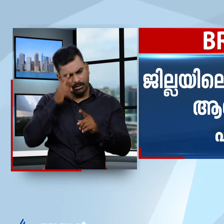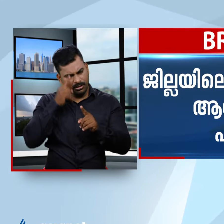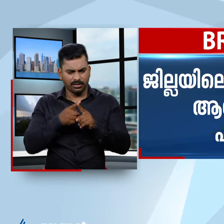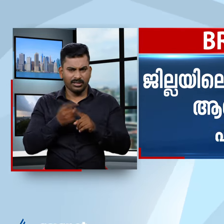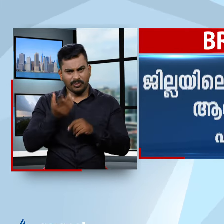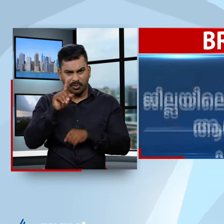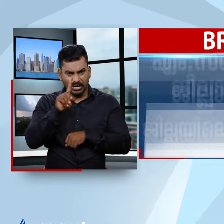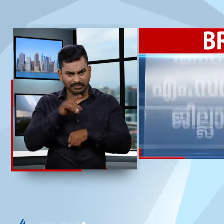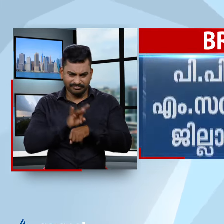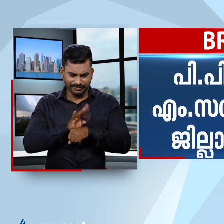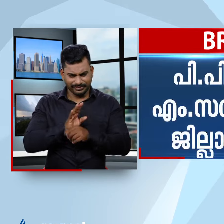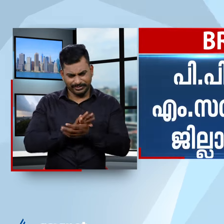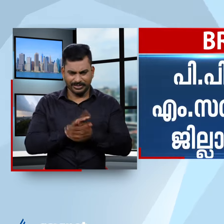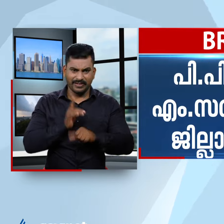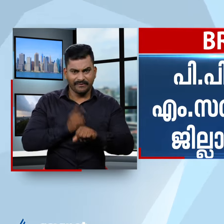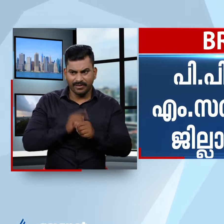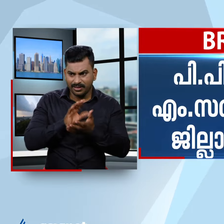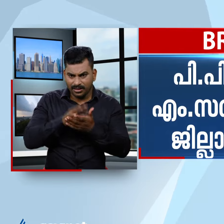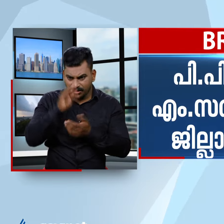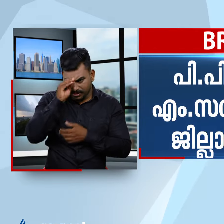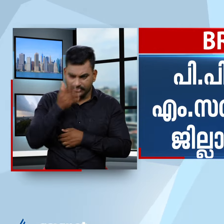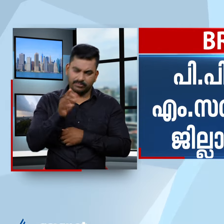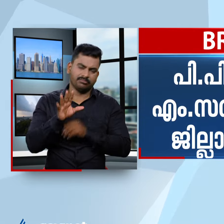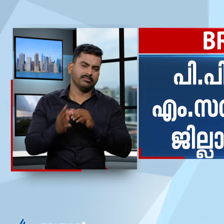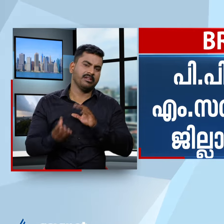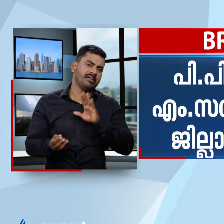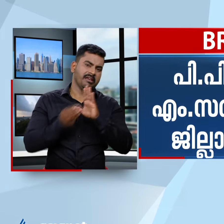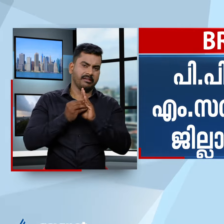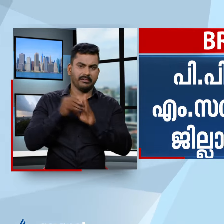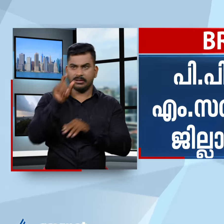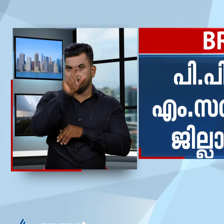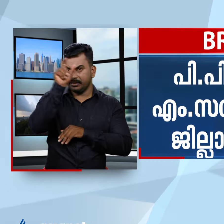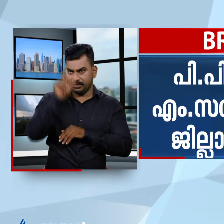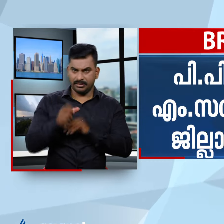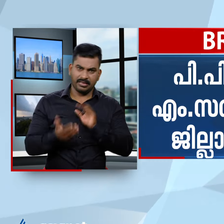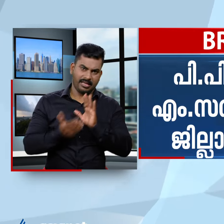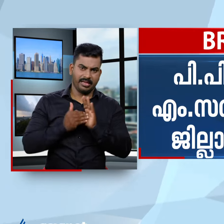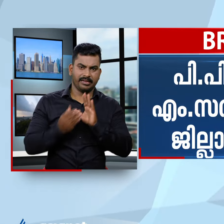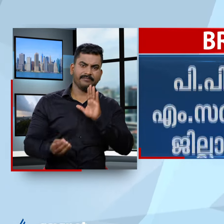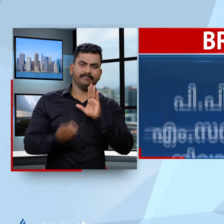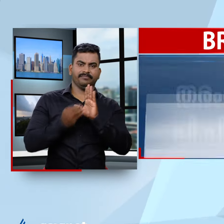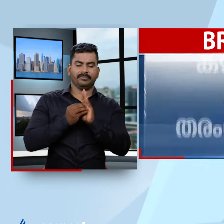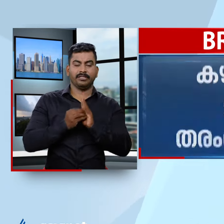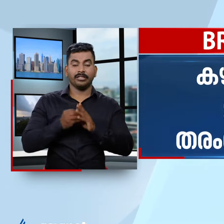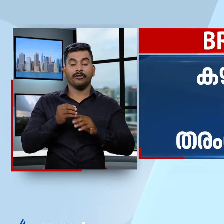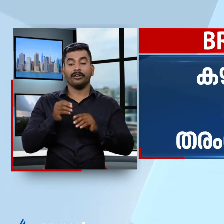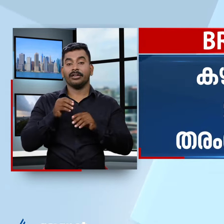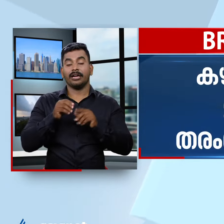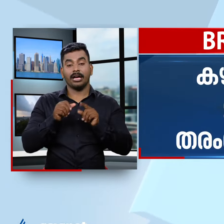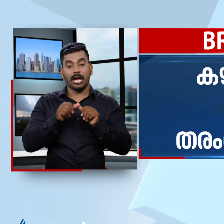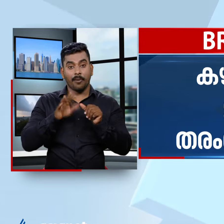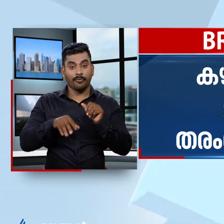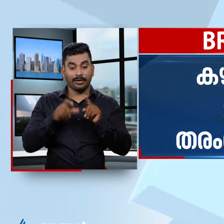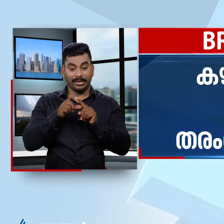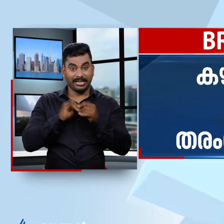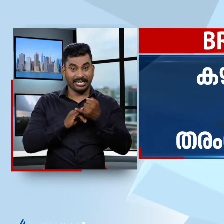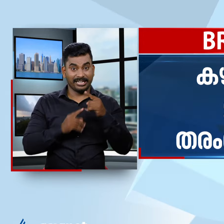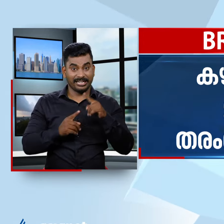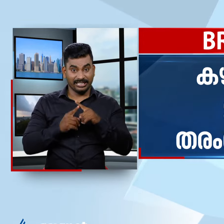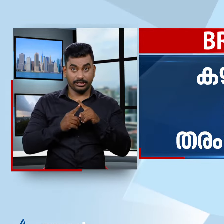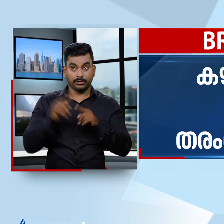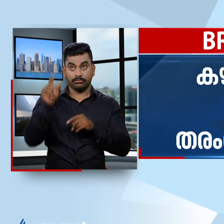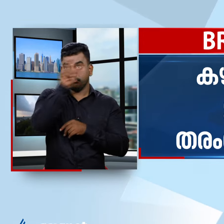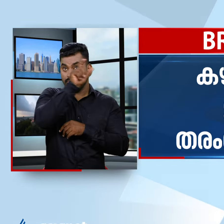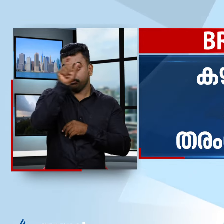ചേർന്നു. ഈ യോഗങ്ങളിലാണ് ചിത്രഞ്ജനെയും സത്യപാലനെയും വീണ്ടും തിരികെ ജില്ലാ സെക്രട്ടറിയിൽ ഉൾപ്പെടുത്താൻ തീരുമാനിച്ചത്. മാത്രമല്ല ഇനി ഒരു